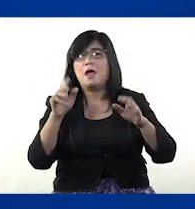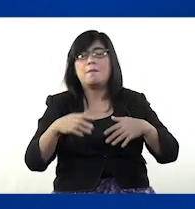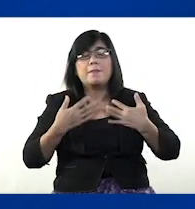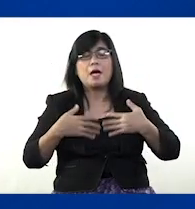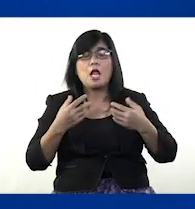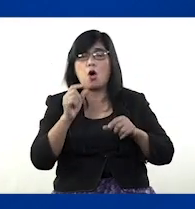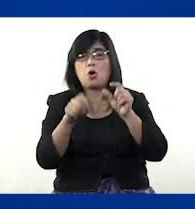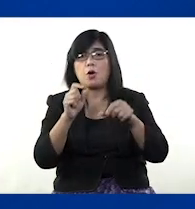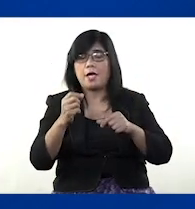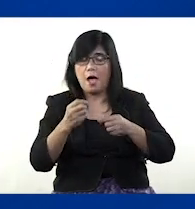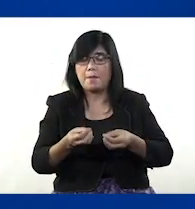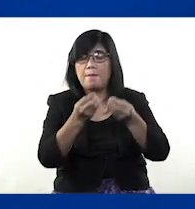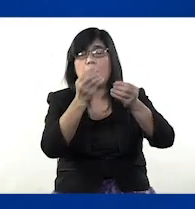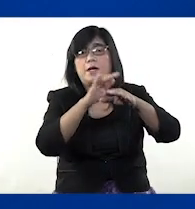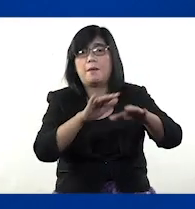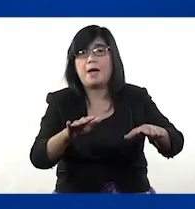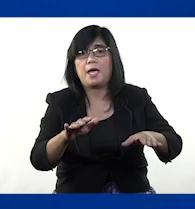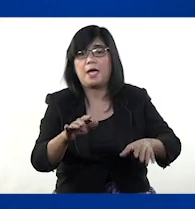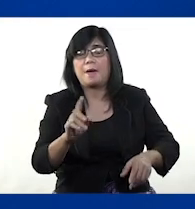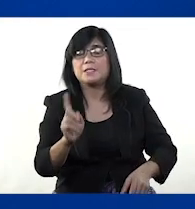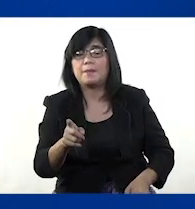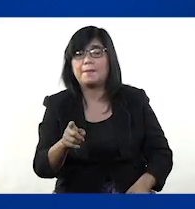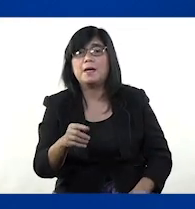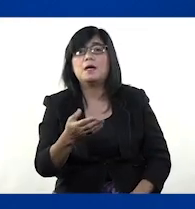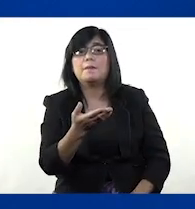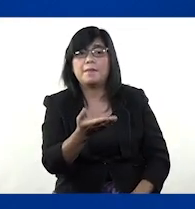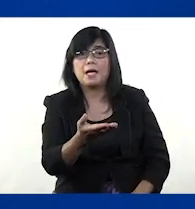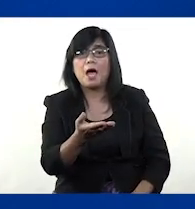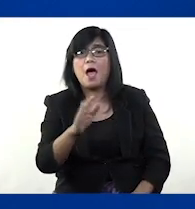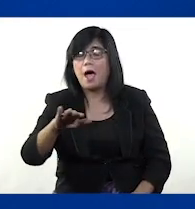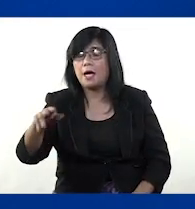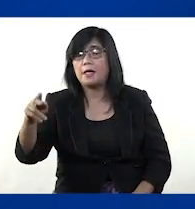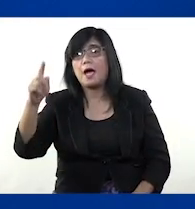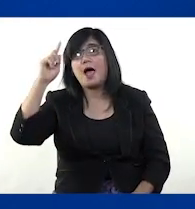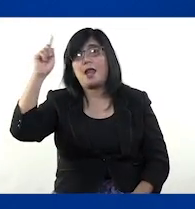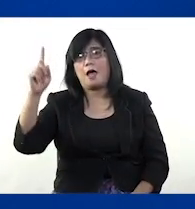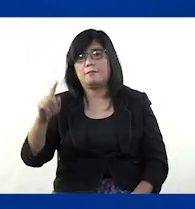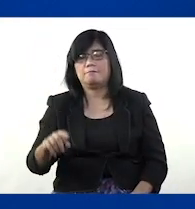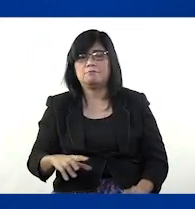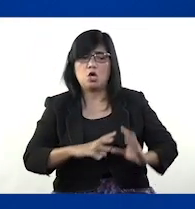yang disebut anak-anak Allah Itulah tugas di dunia makin gaduh